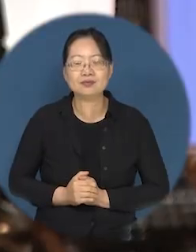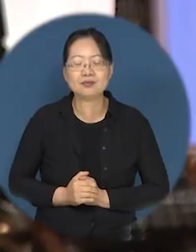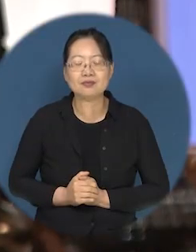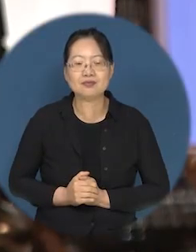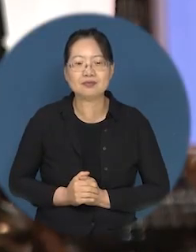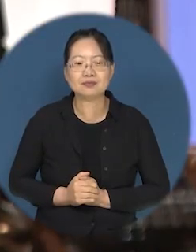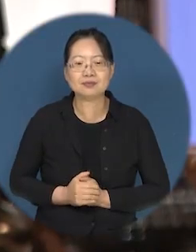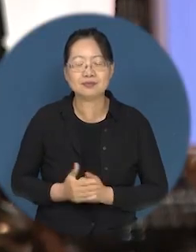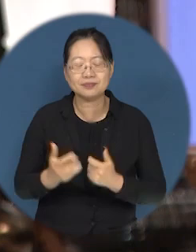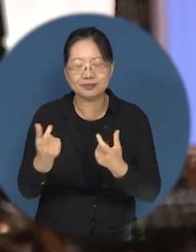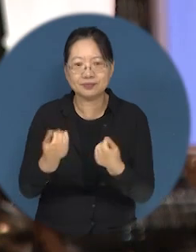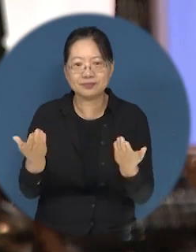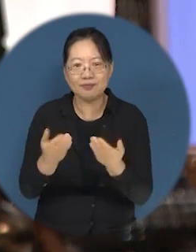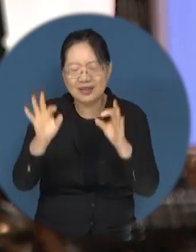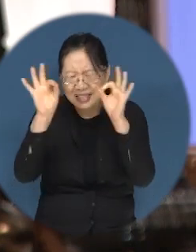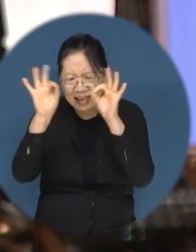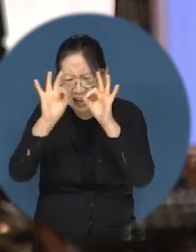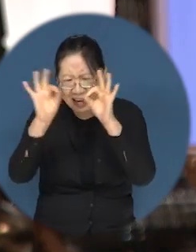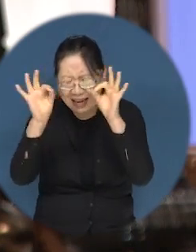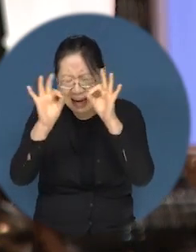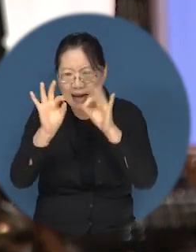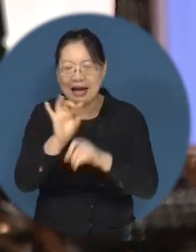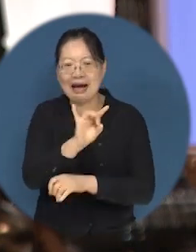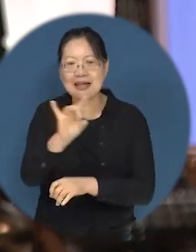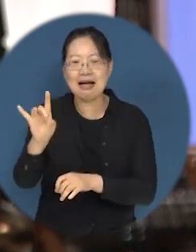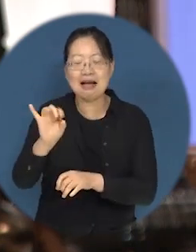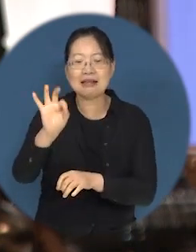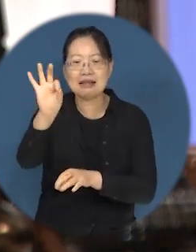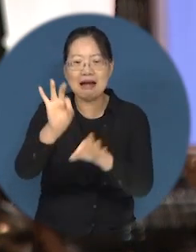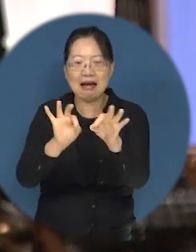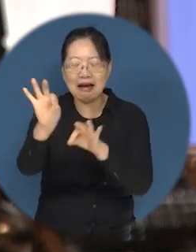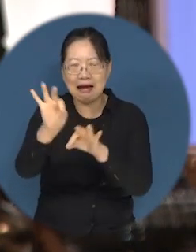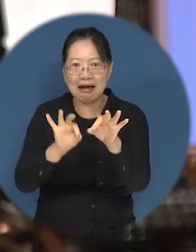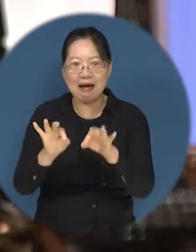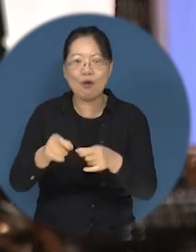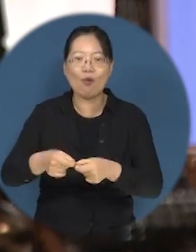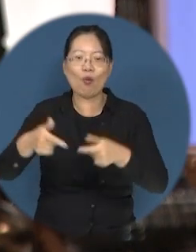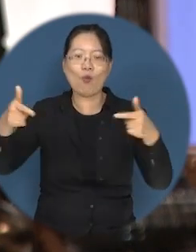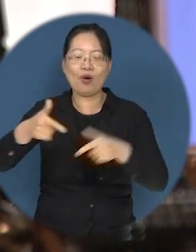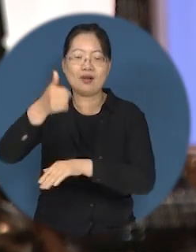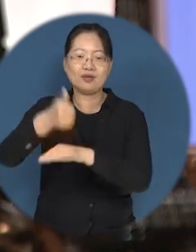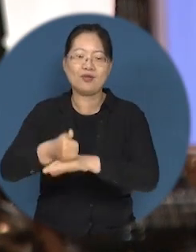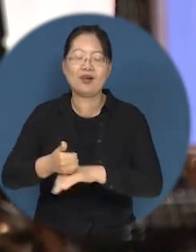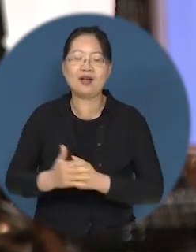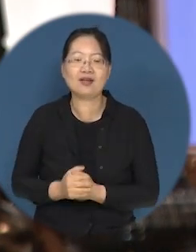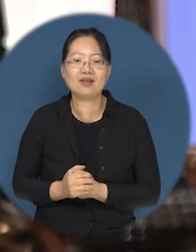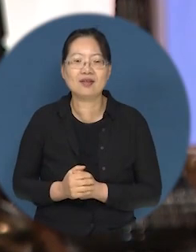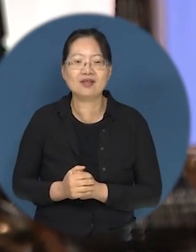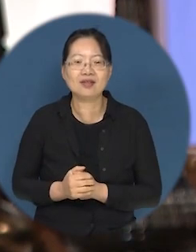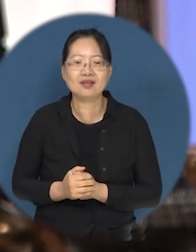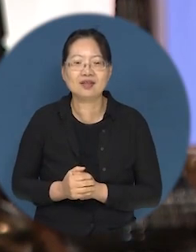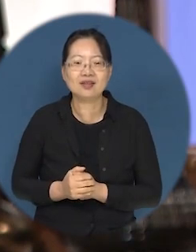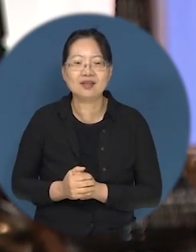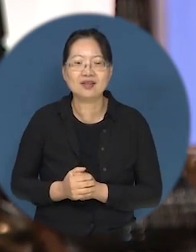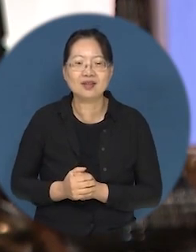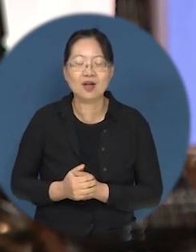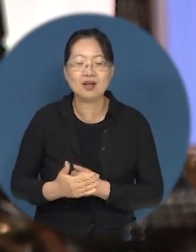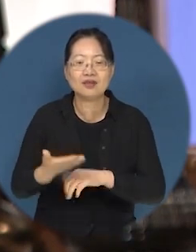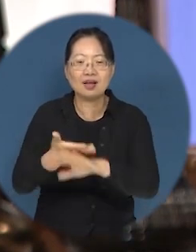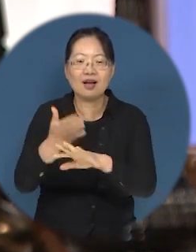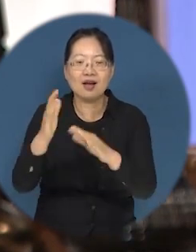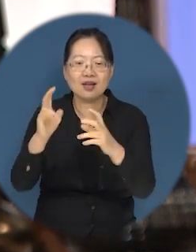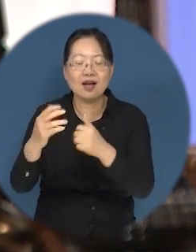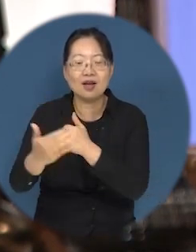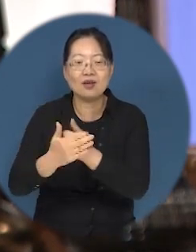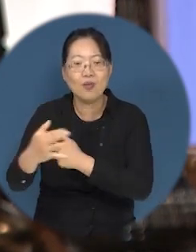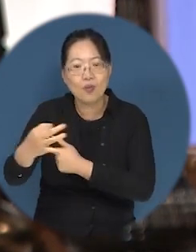이제 업무를 찾아서 하나씩 이제 확장을 갖다가 해 나간 그 결과고요. 이 회사는 뭐 기부를 받거나